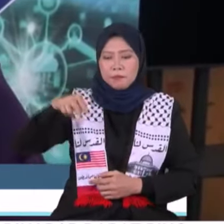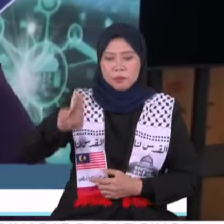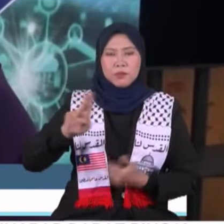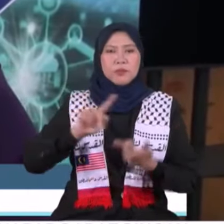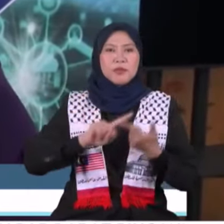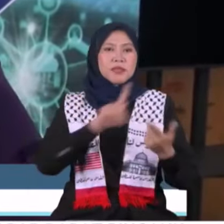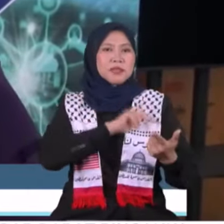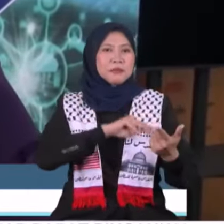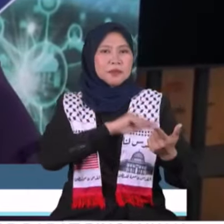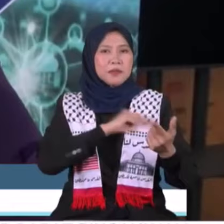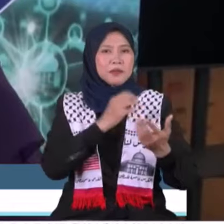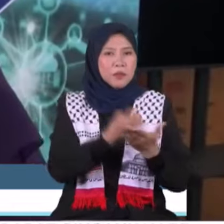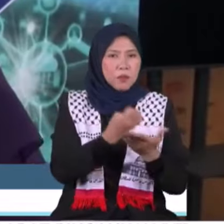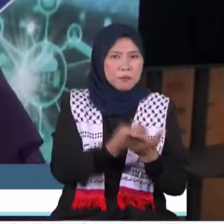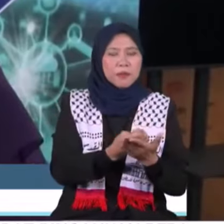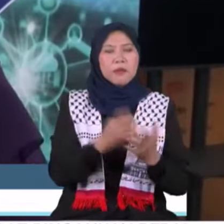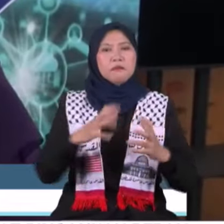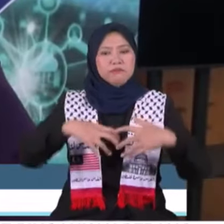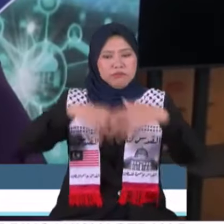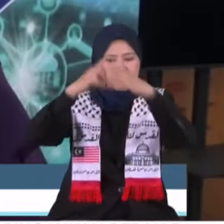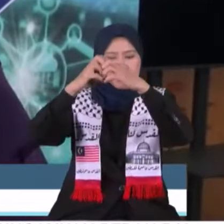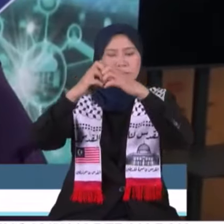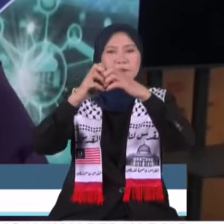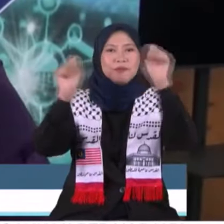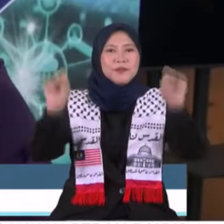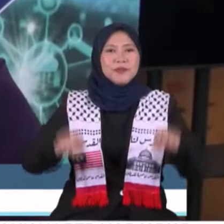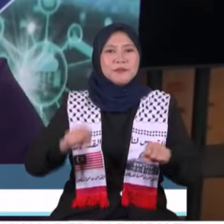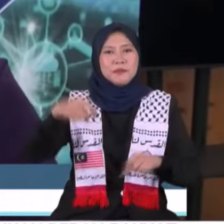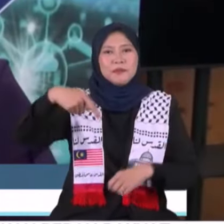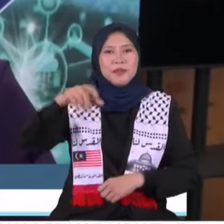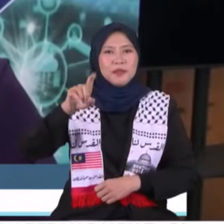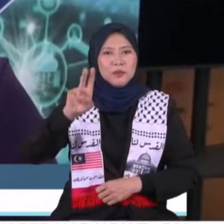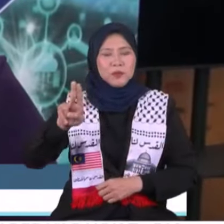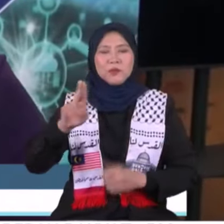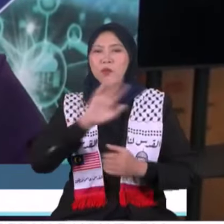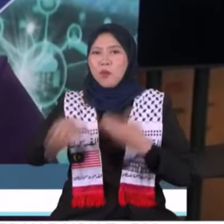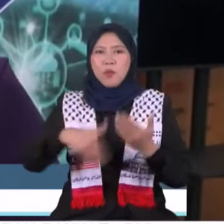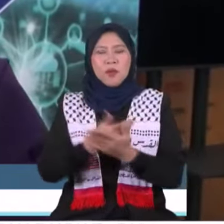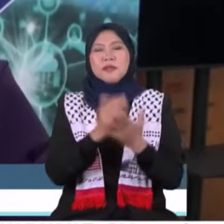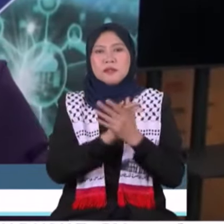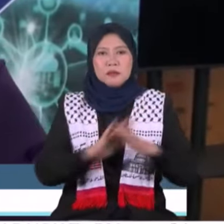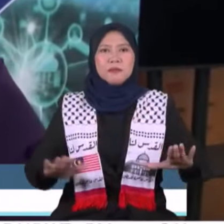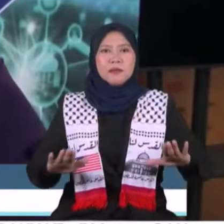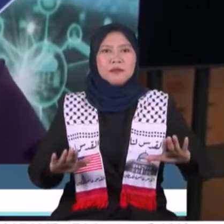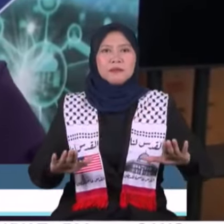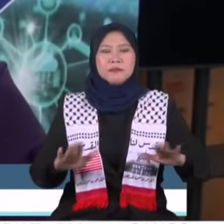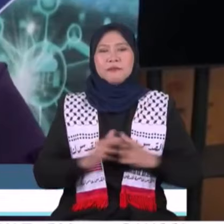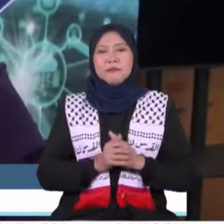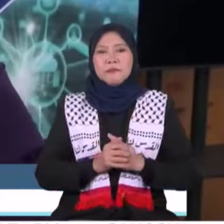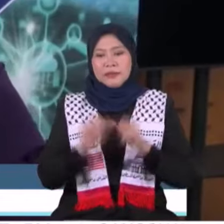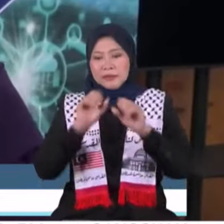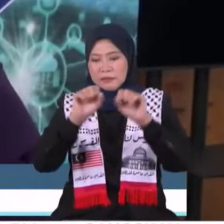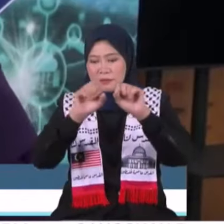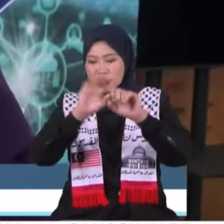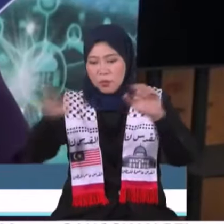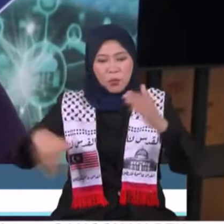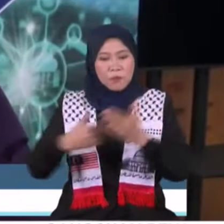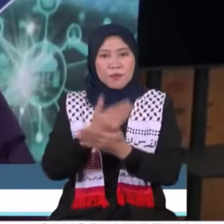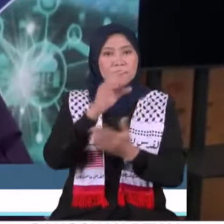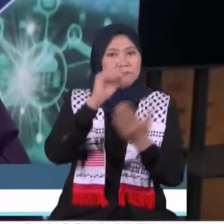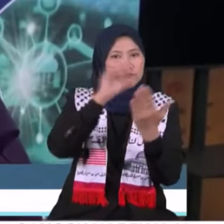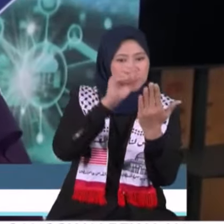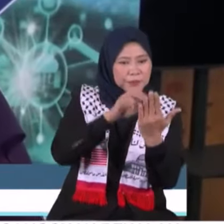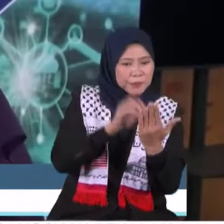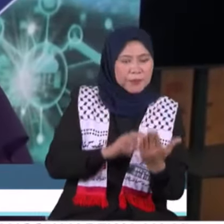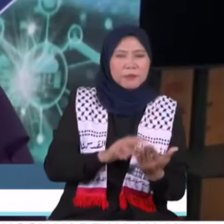ekonomi dan lozum yang mana sistem ini mempunyai dari segi keselamatan rangkaian keselamatan sistem dan keselamatan data itu sendirilah